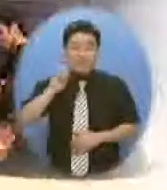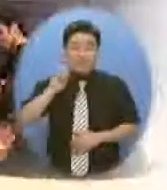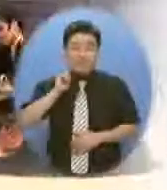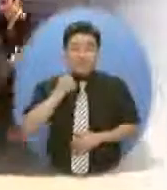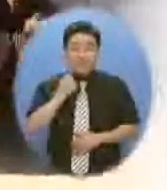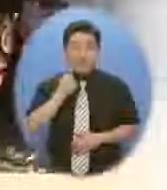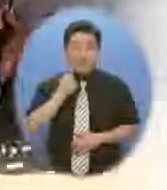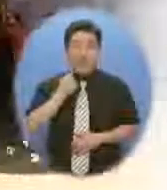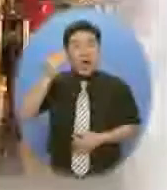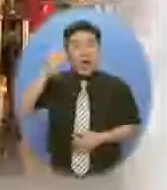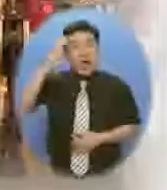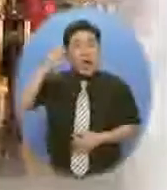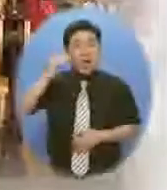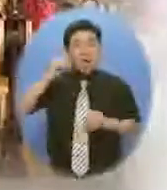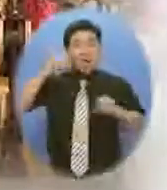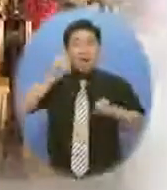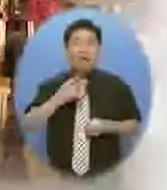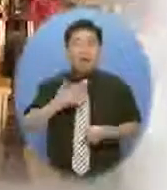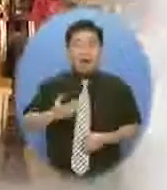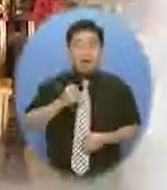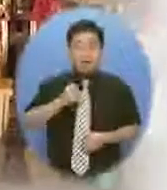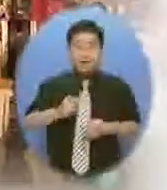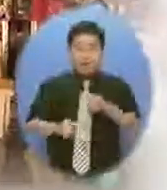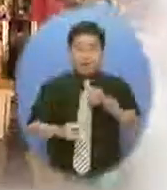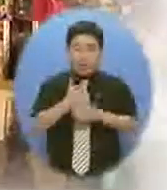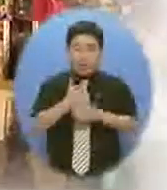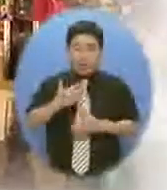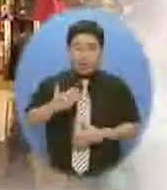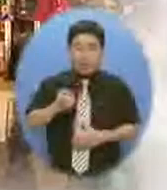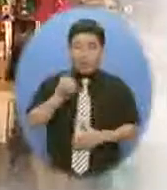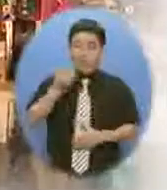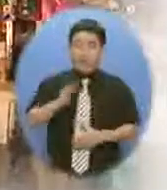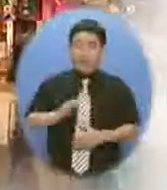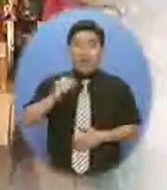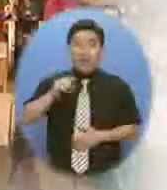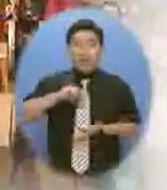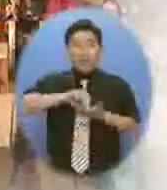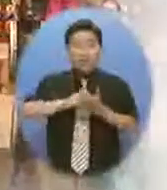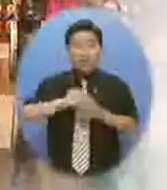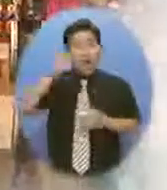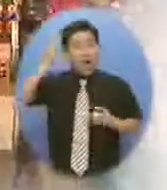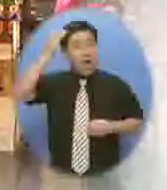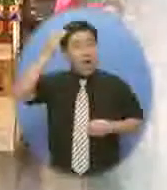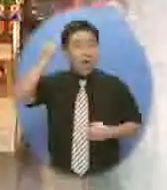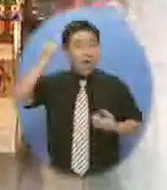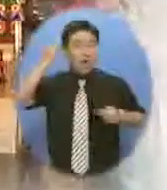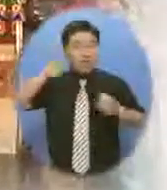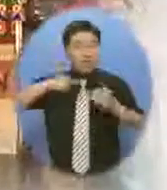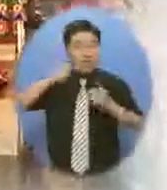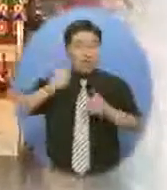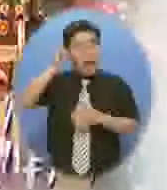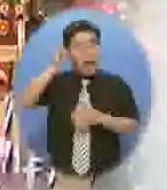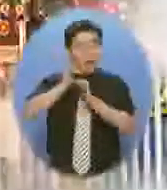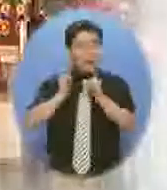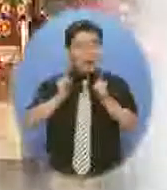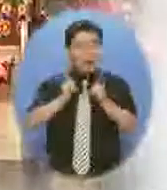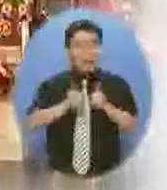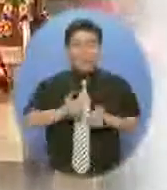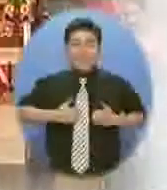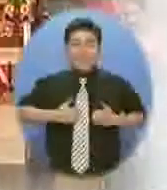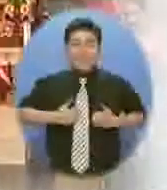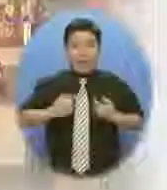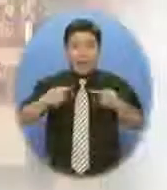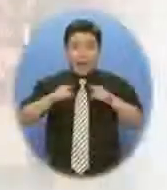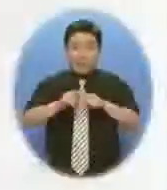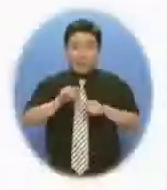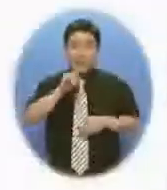설재미는 우리 춤만이 가진 고유한 것인데요. 그만큼 우리 춤속에는 우리 민족의 희노애락이 그대로 녹아